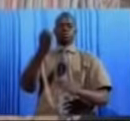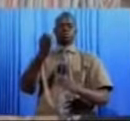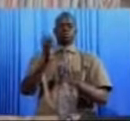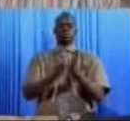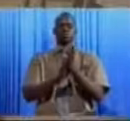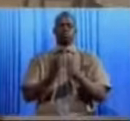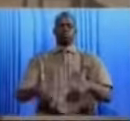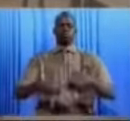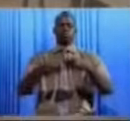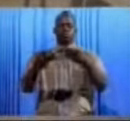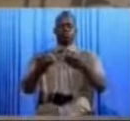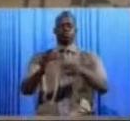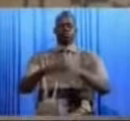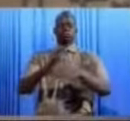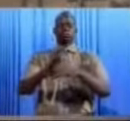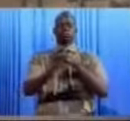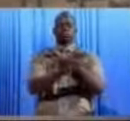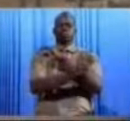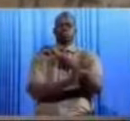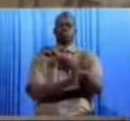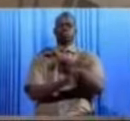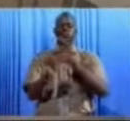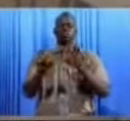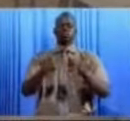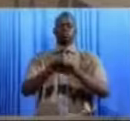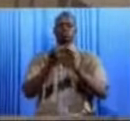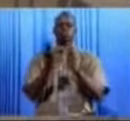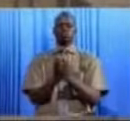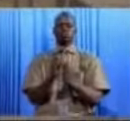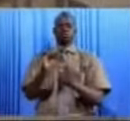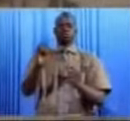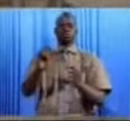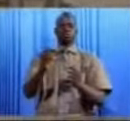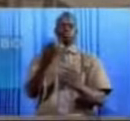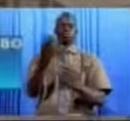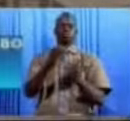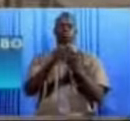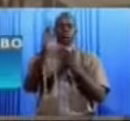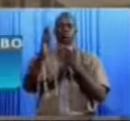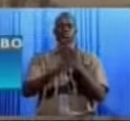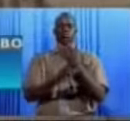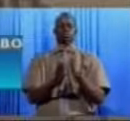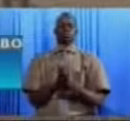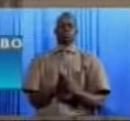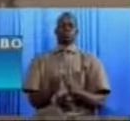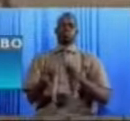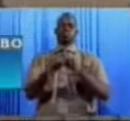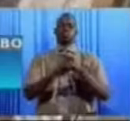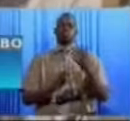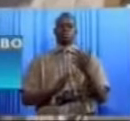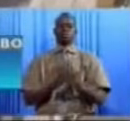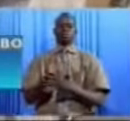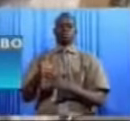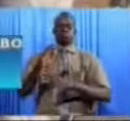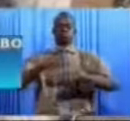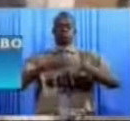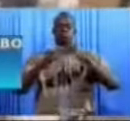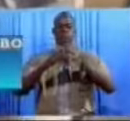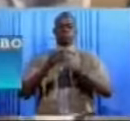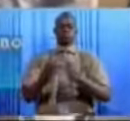après celle des panneaux est inaugurée le 25 février 2012 la fondation entend ainsi à travers ses réalisations